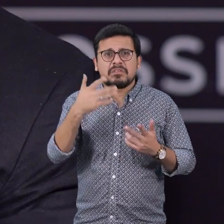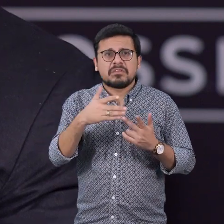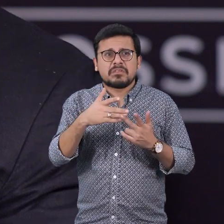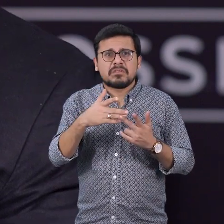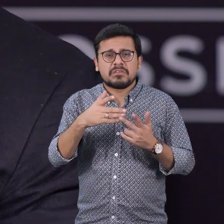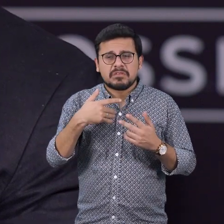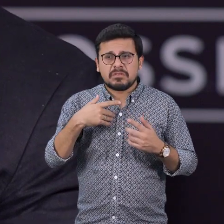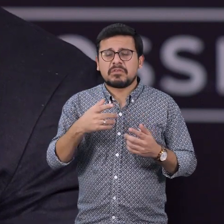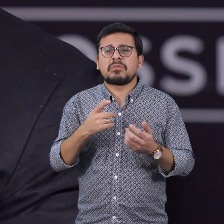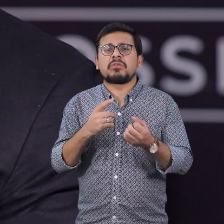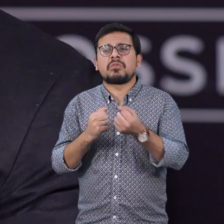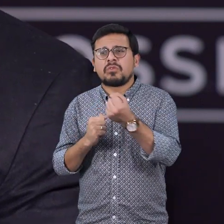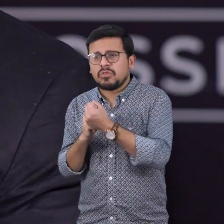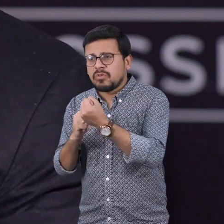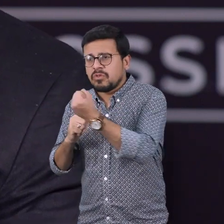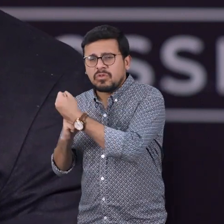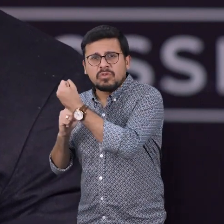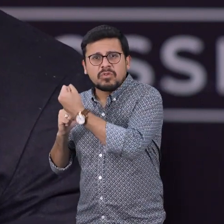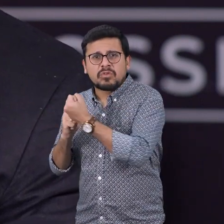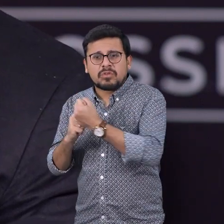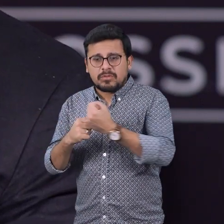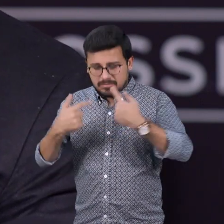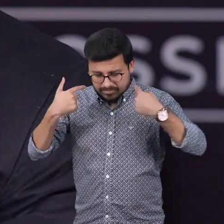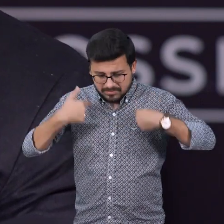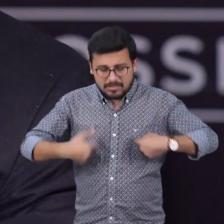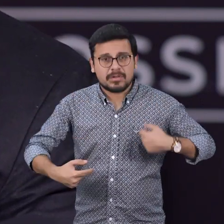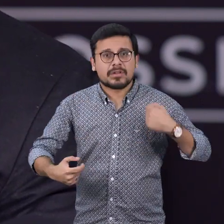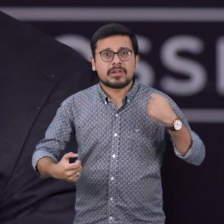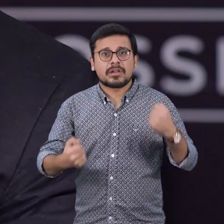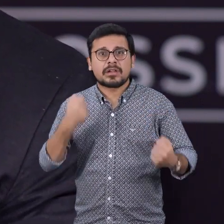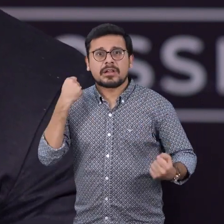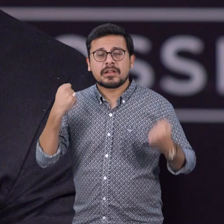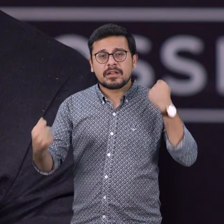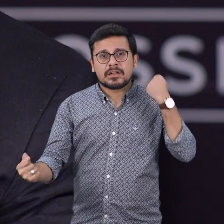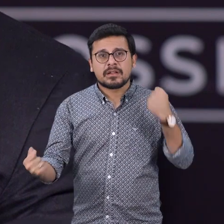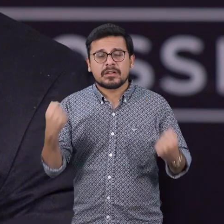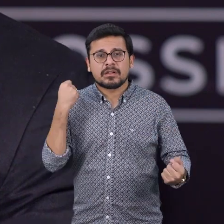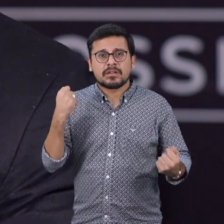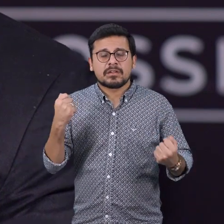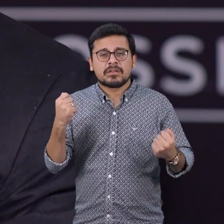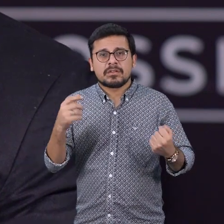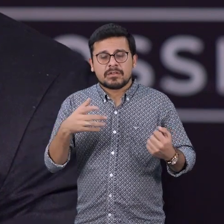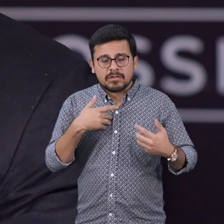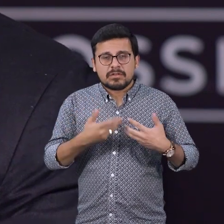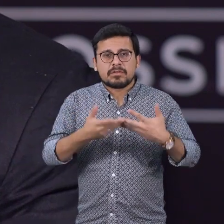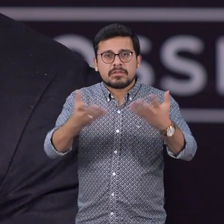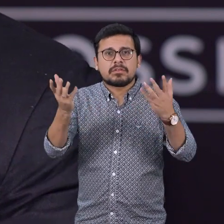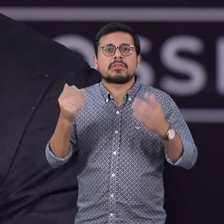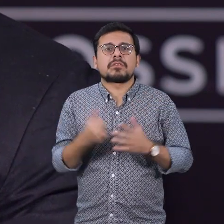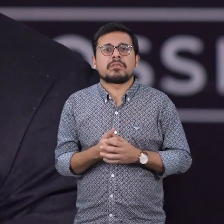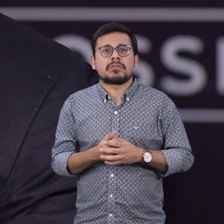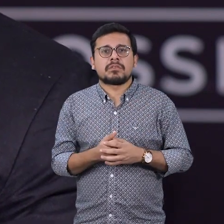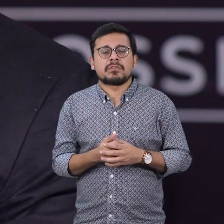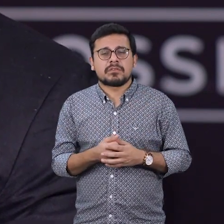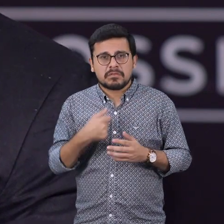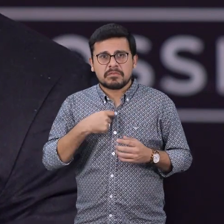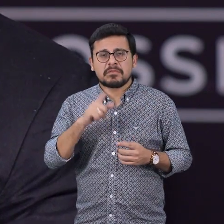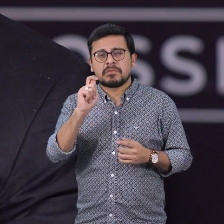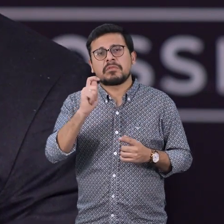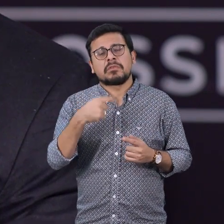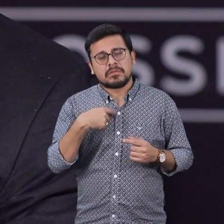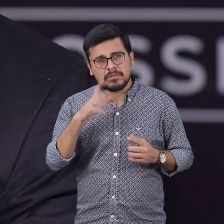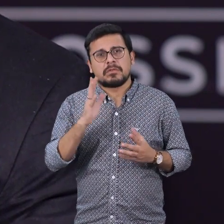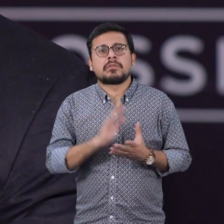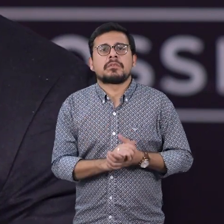from that, I do wear some other hats, like I volunteer for these wellness courses